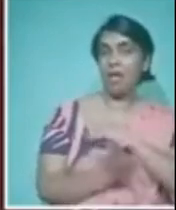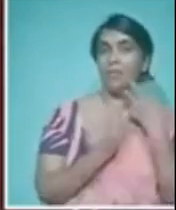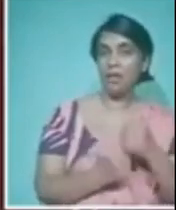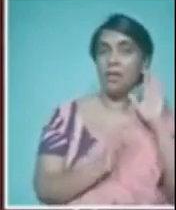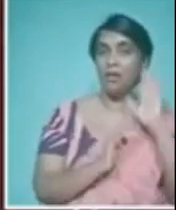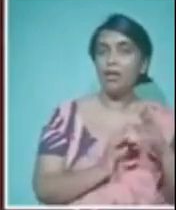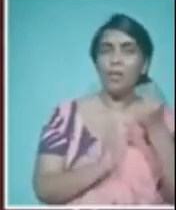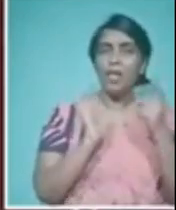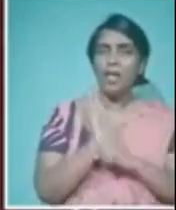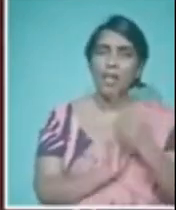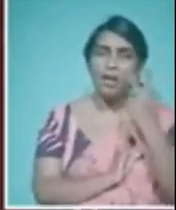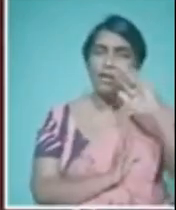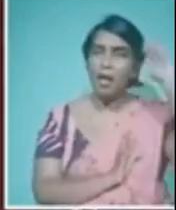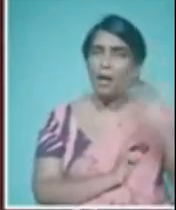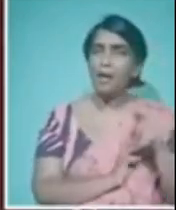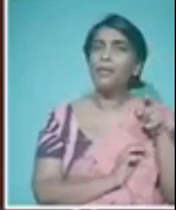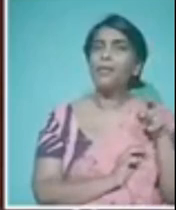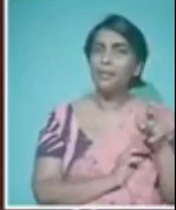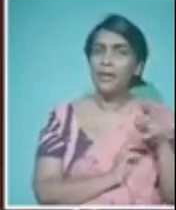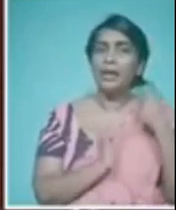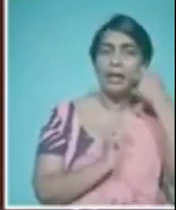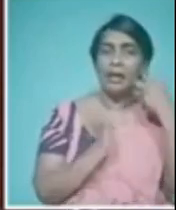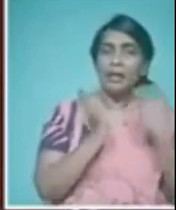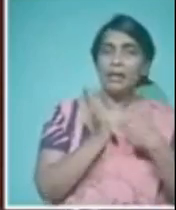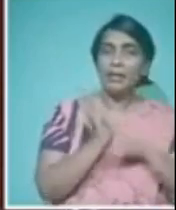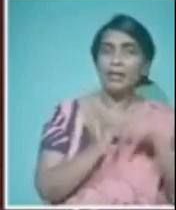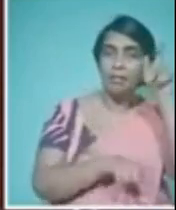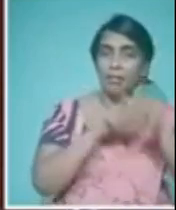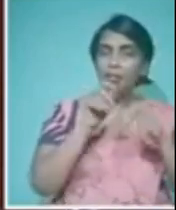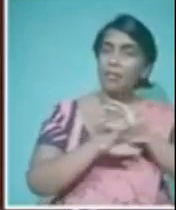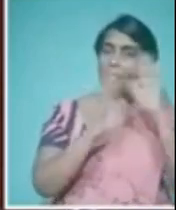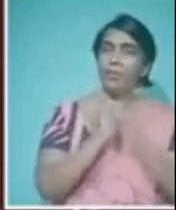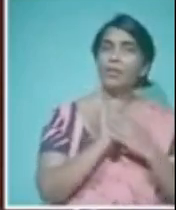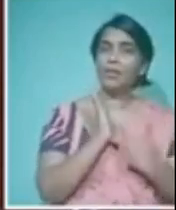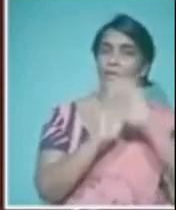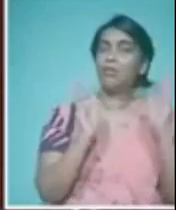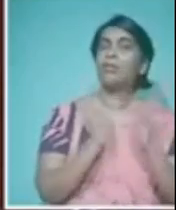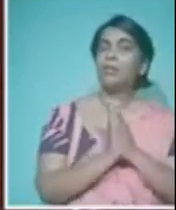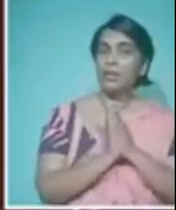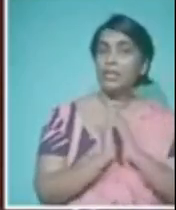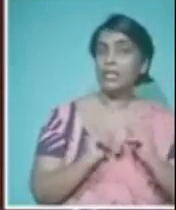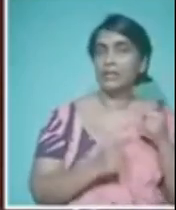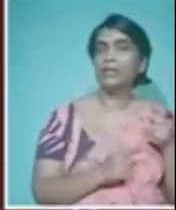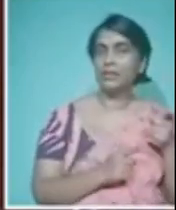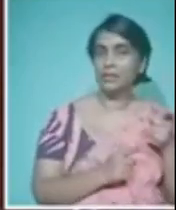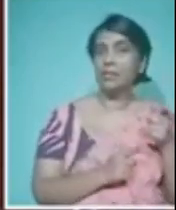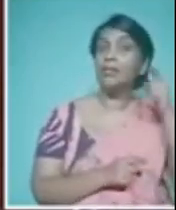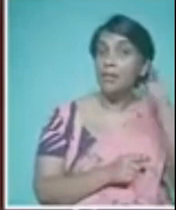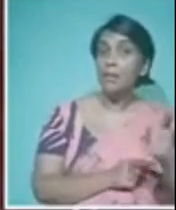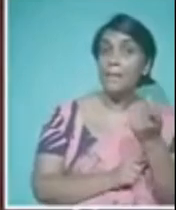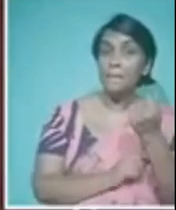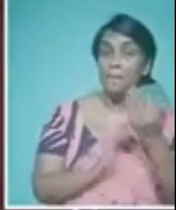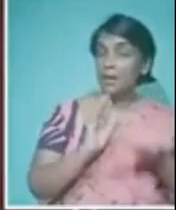නමුත් අර රුපියල් ලක්ෂ 2කට අඩු ප්‍රමාණයෙන් තමයි ටෙල්නාට්‍ය වැඩ කරන නළු නිලියස් සහ සියලු තාක්ෂණ ශිල්පීන් ඔක්කොම ජීවත් වෙන්නේ ඒ